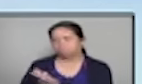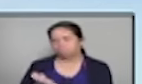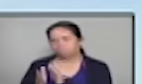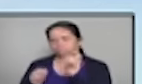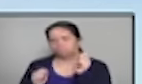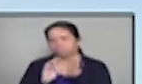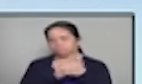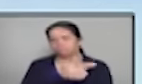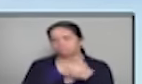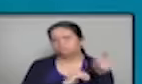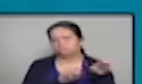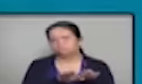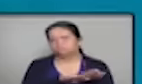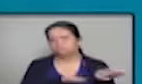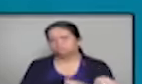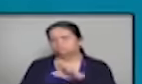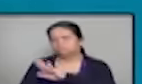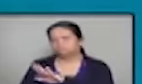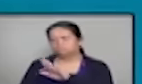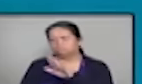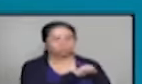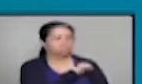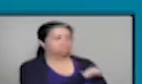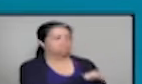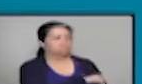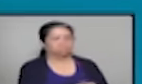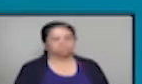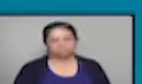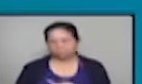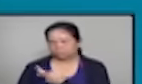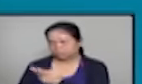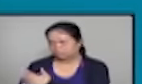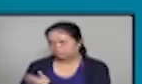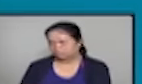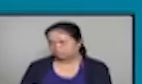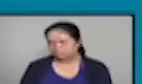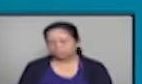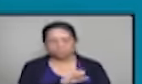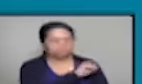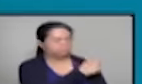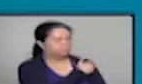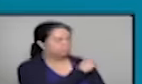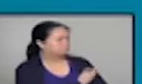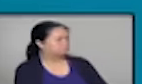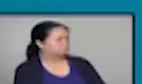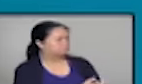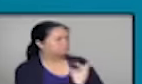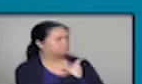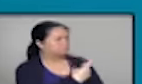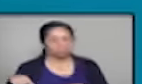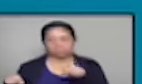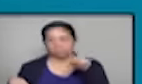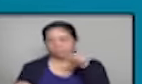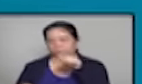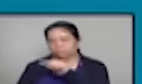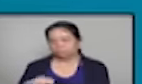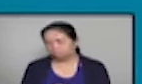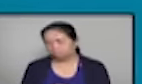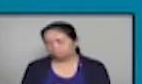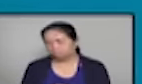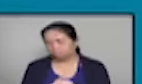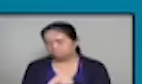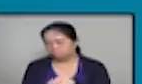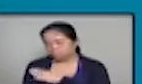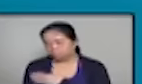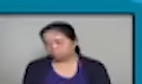ka dito sa katrabaho niyang nurse. Opo. May anak po kayo ni Mrs.? Meron po, isa po anak namin. Dito sa sinamahan niya,